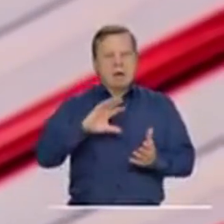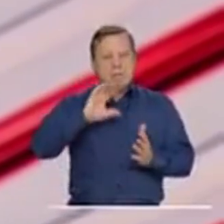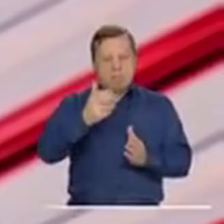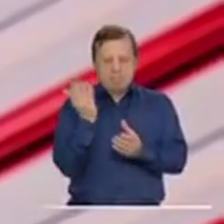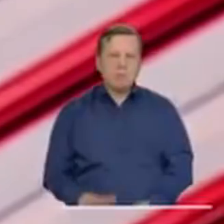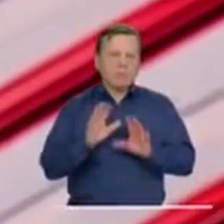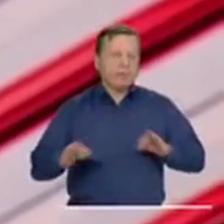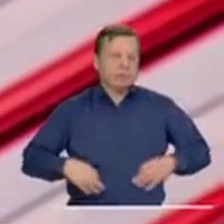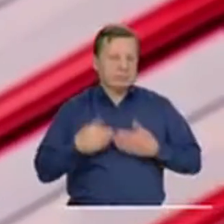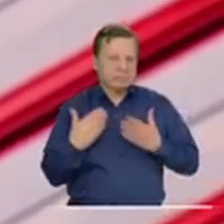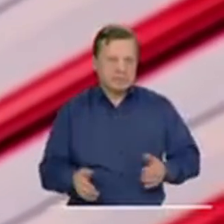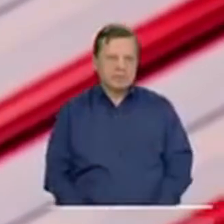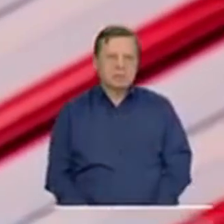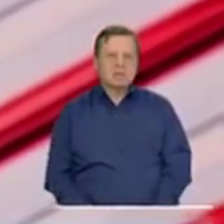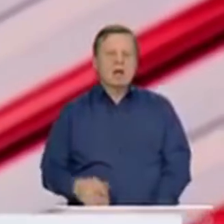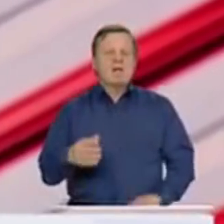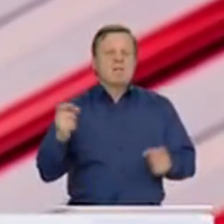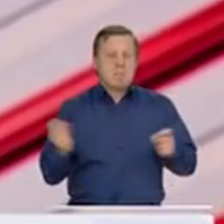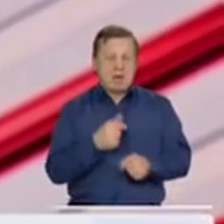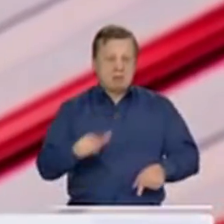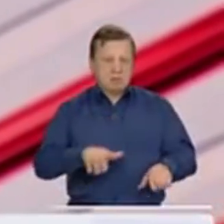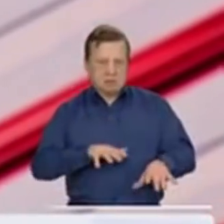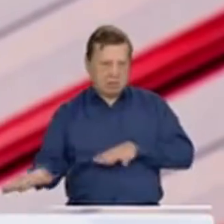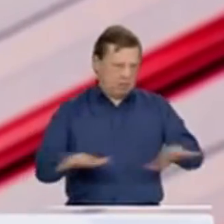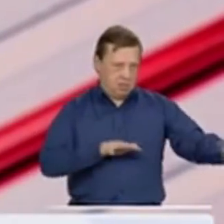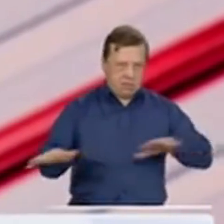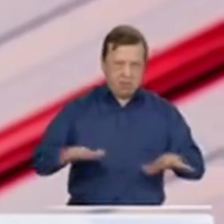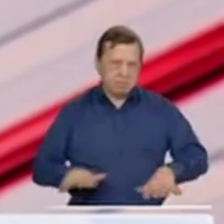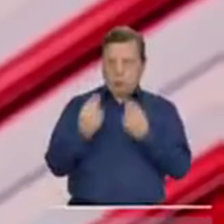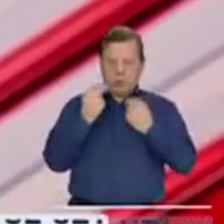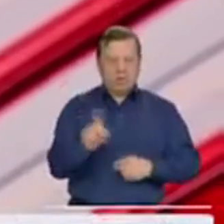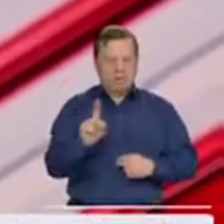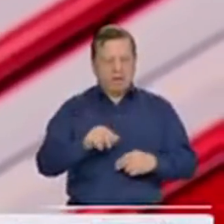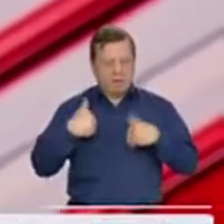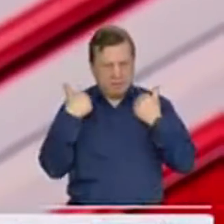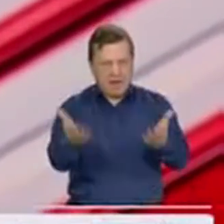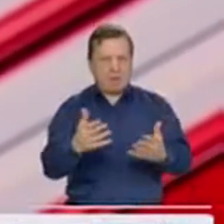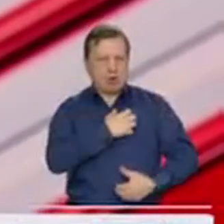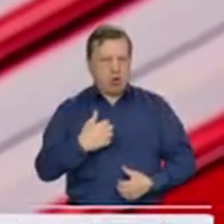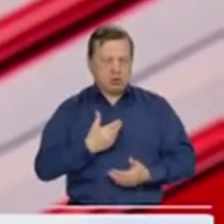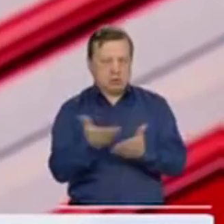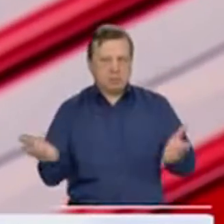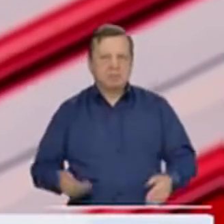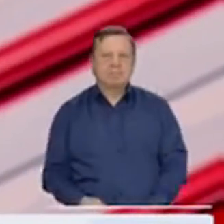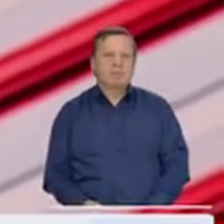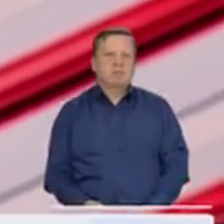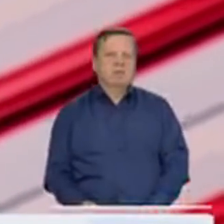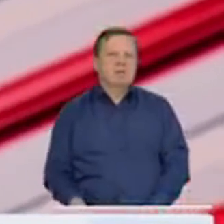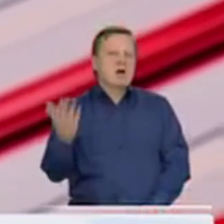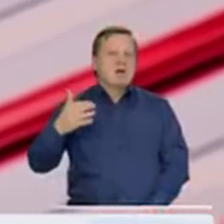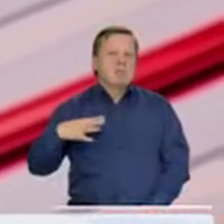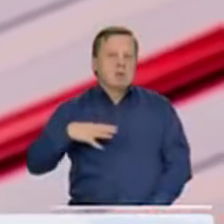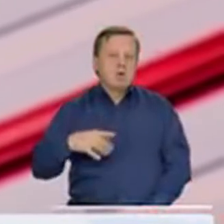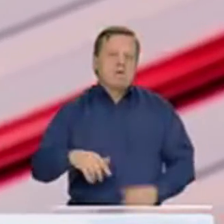Pawła Kukiza to jest w rozgardiaszu organizacyjnej ruinie. Kiedyś symbolem walki